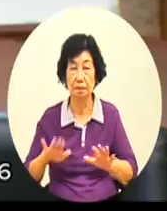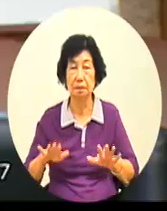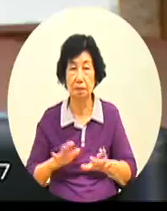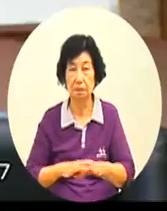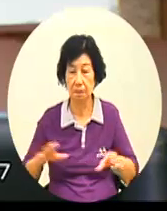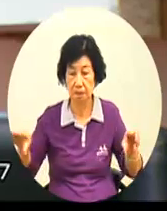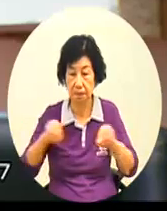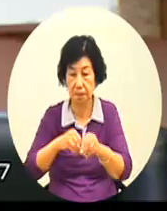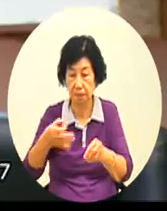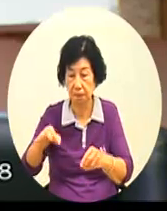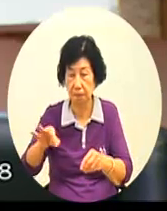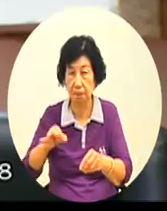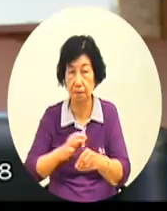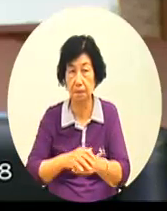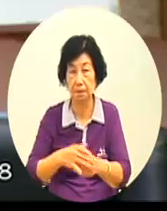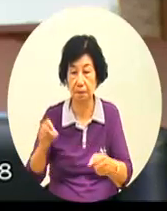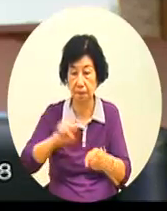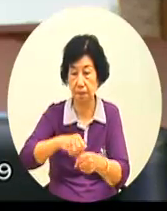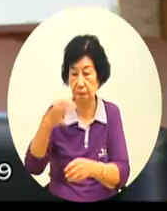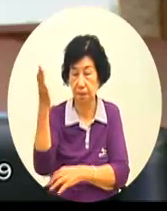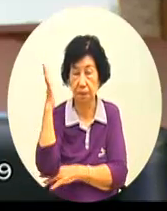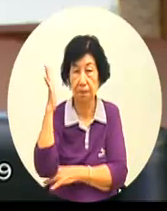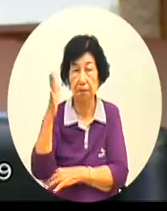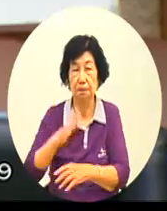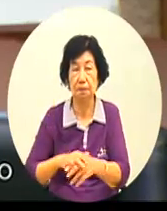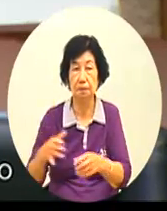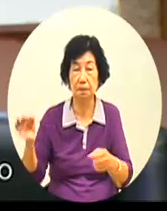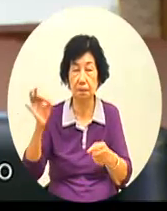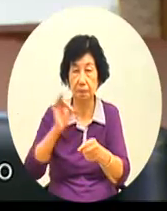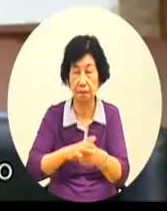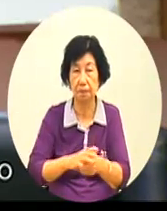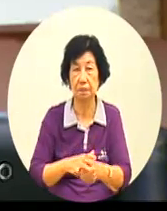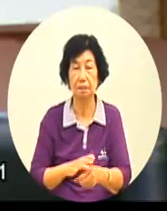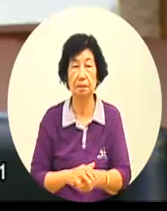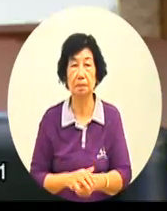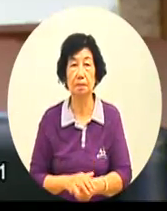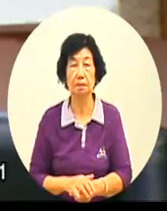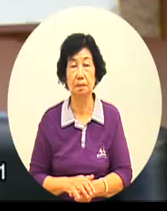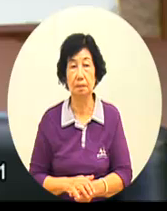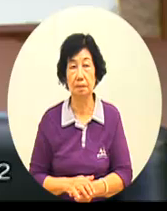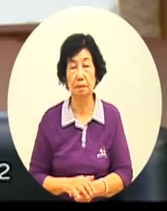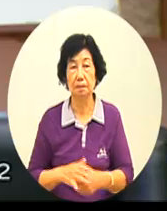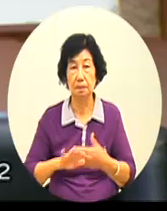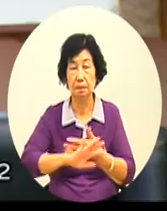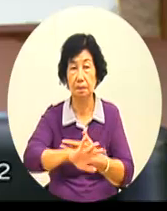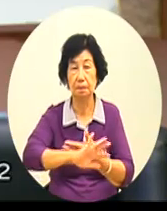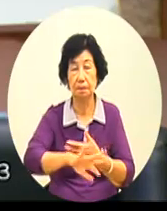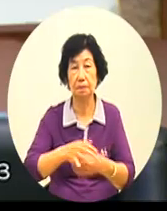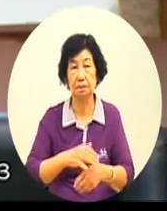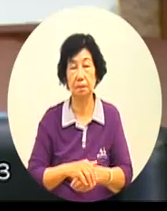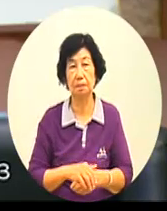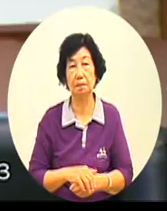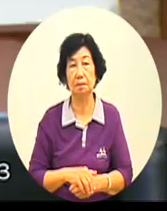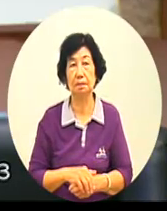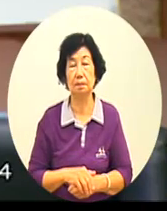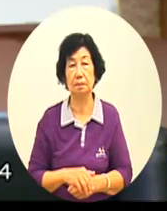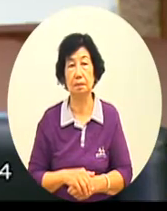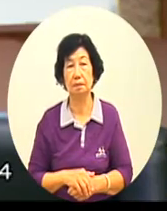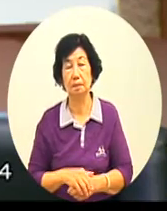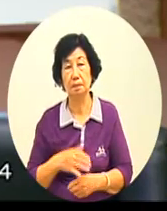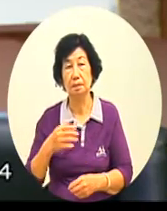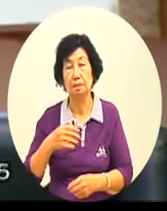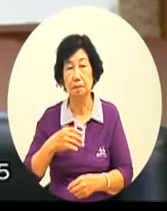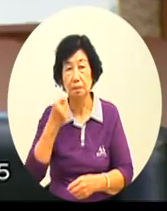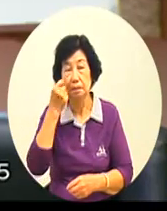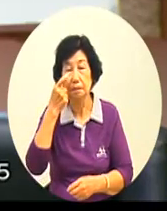再加我们市政府的补助，那么还有我们台南分